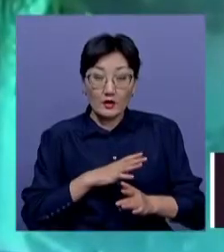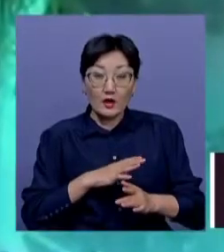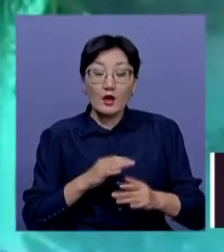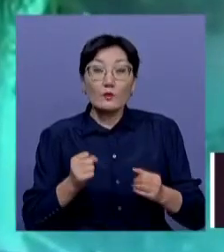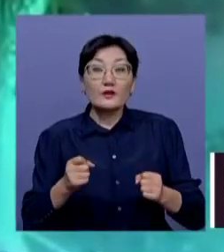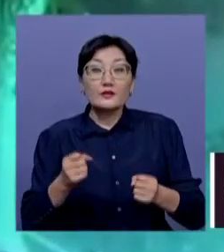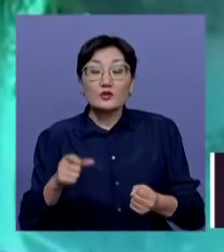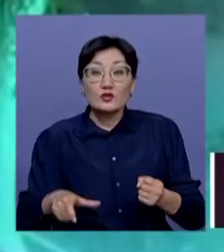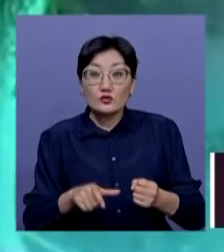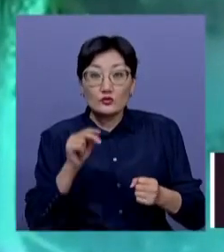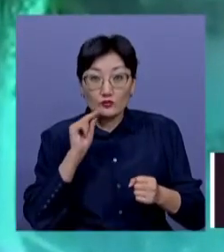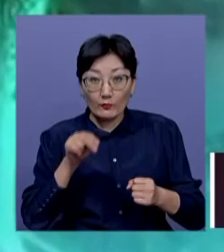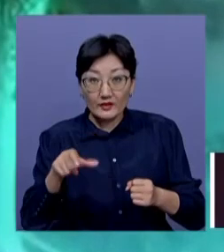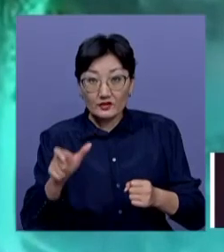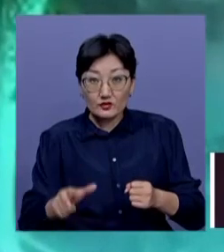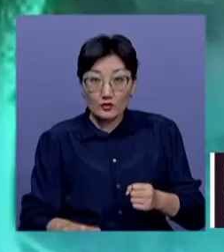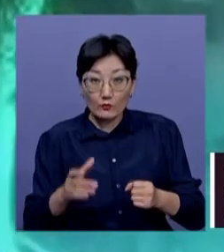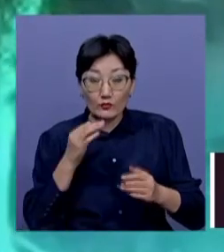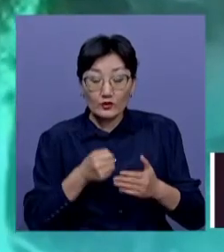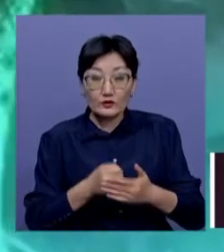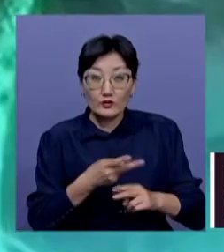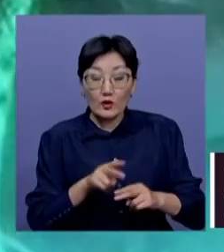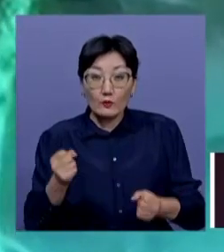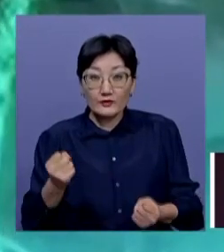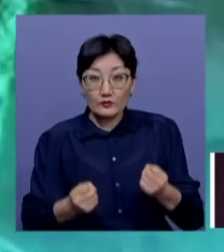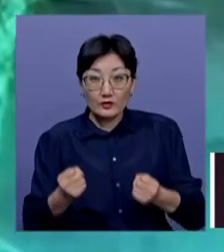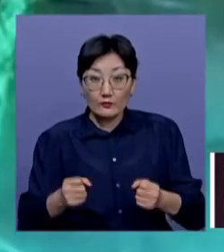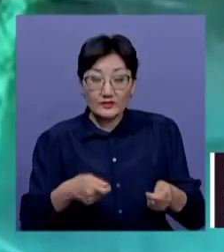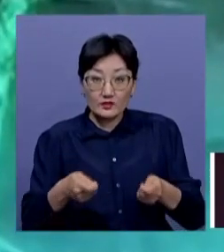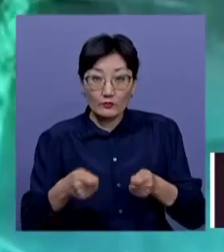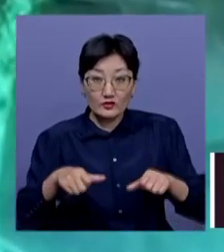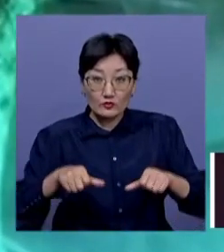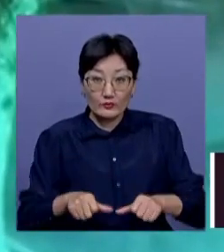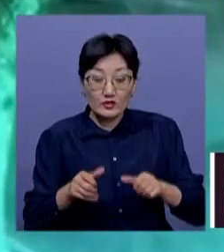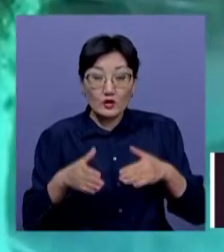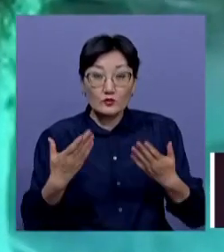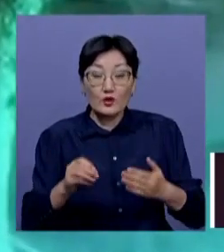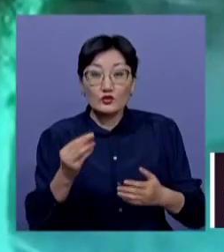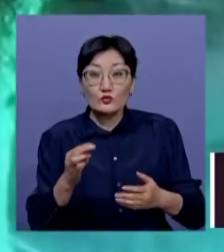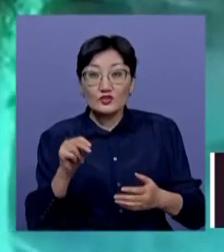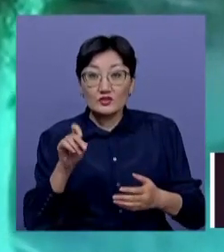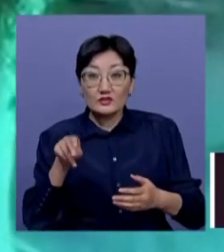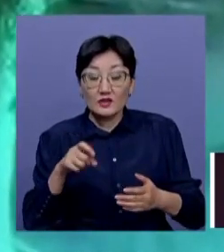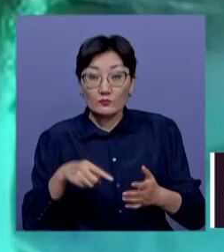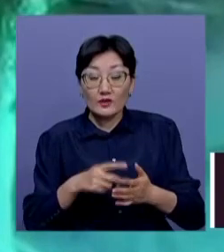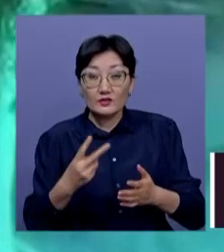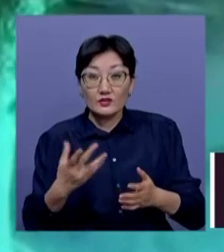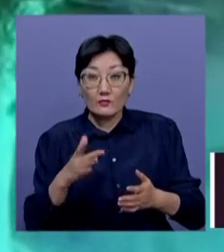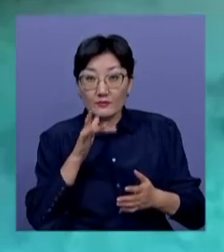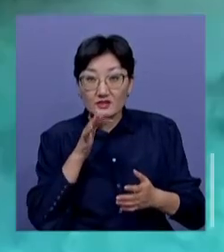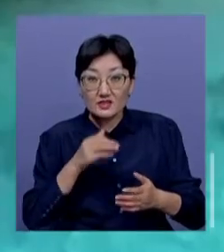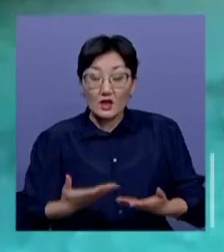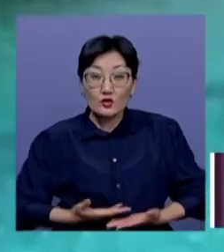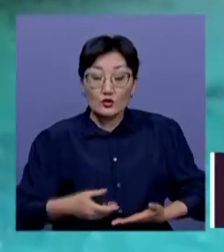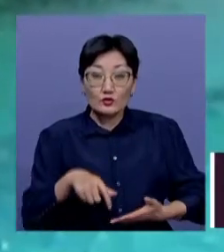Ал жол апатына кінәлі жүргізуші болса, бұған дейін көлік құралын басқару құқығынан айырылған Щучинск қаласы 25 жастағы тұрғыны